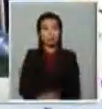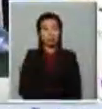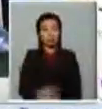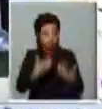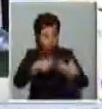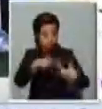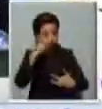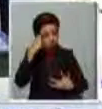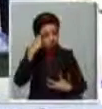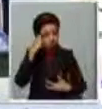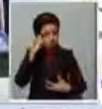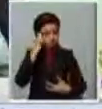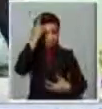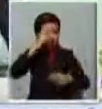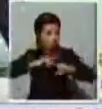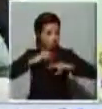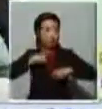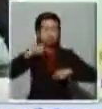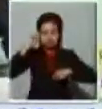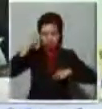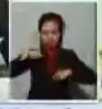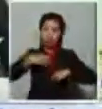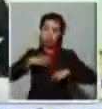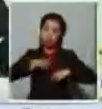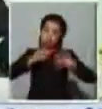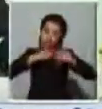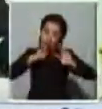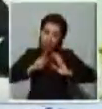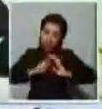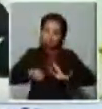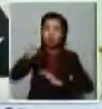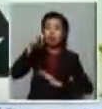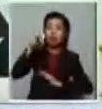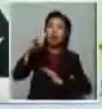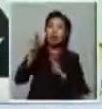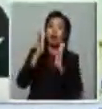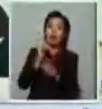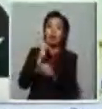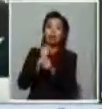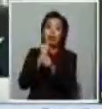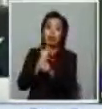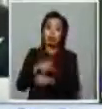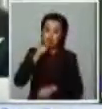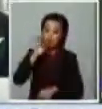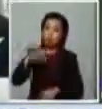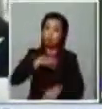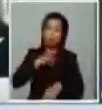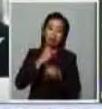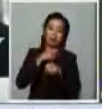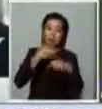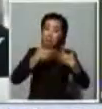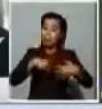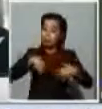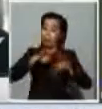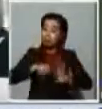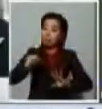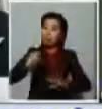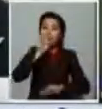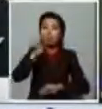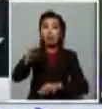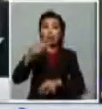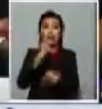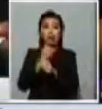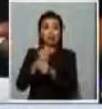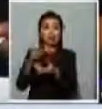ำเอง ทำเองครับก็หาช่างเราต้องการเครื่องแบบนี้ก็บอกตามต้องการของช่างเราก็ทำร่วมกัน โอ้โห ห